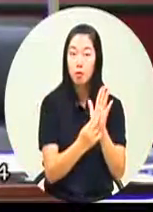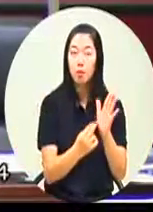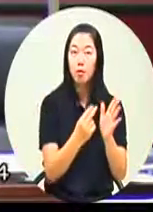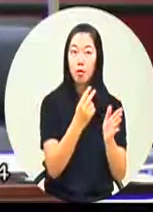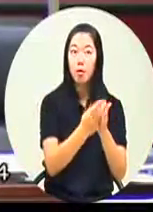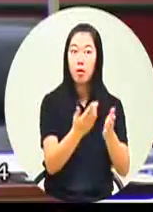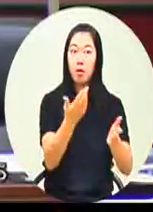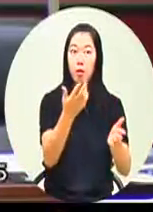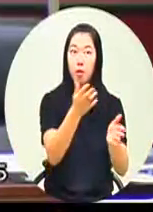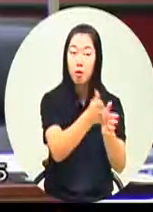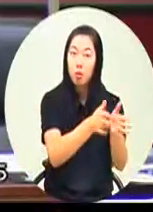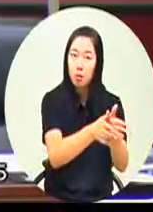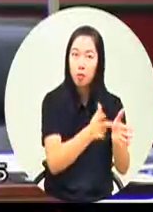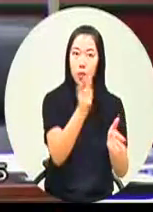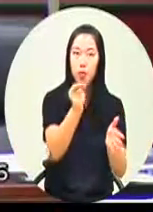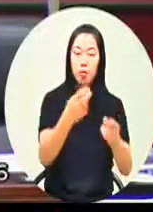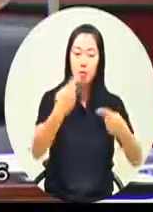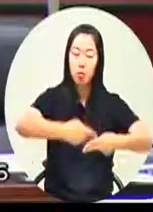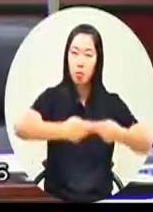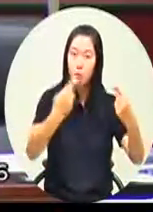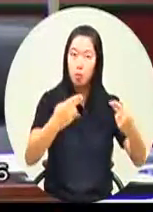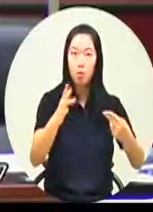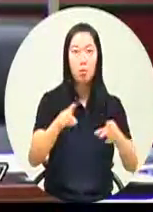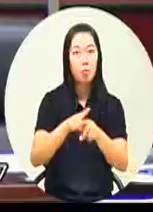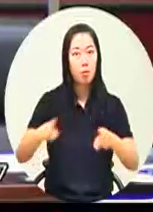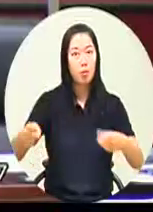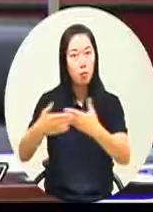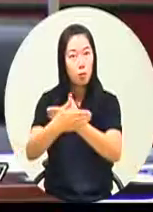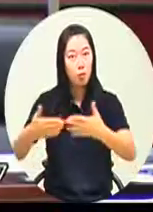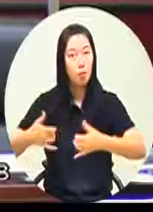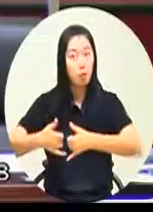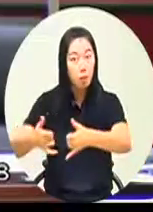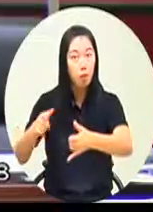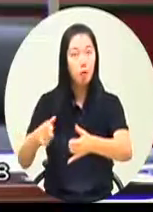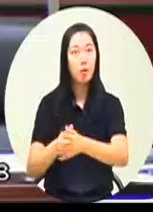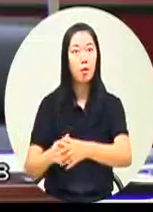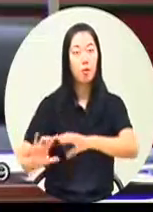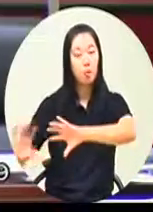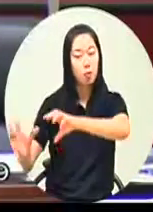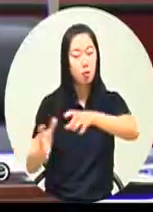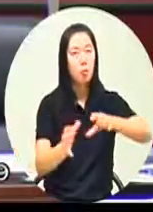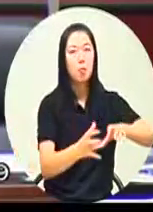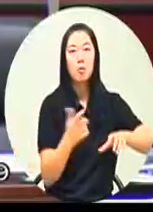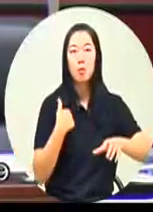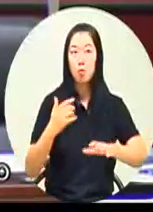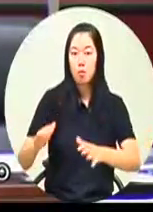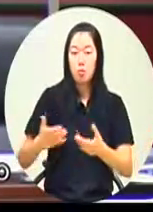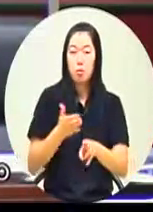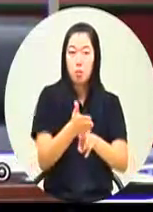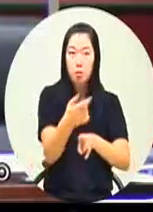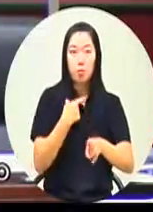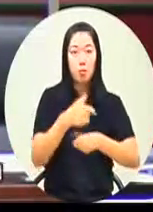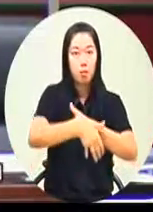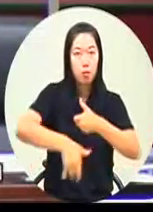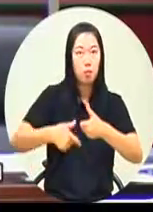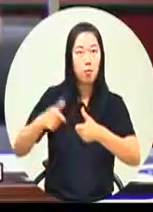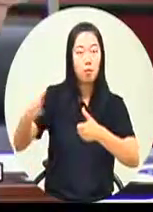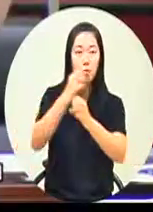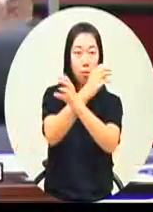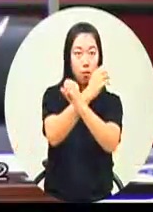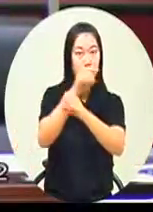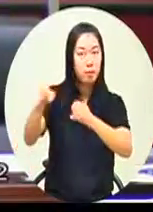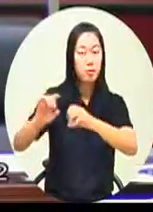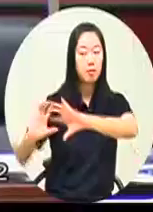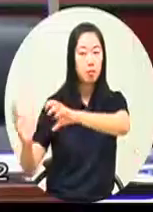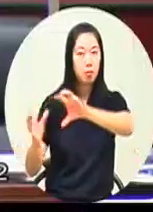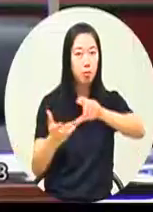啊，有平交道啊。那全世界各国轻轨呢，我们用的系统呢？跟交通号志呢，跟世